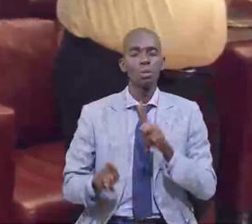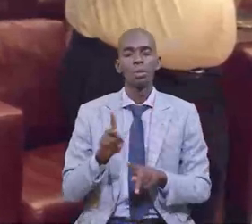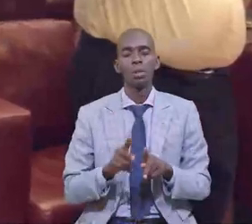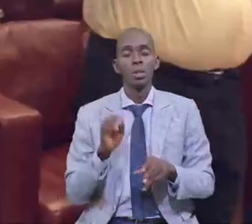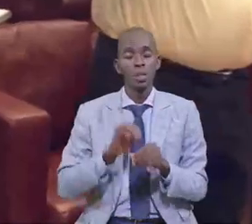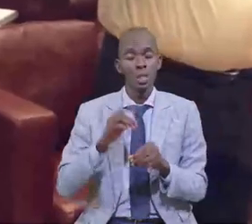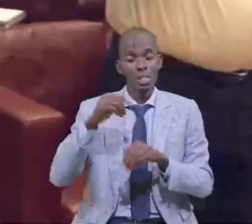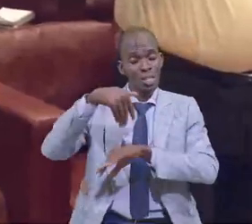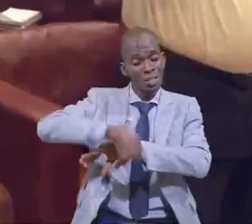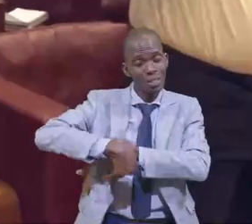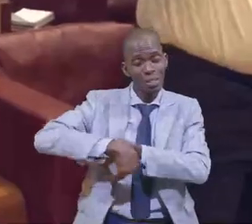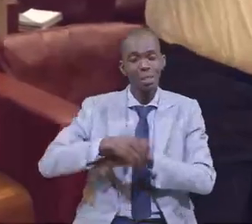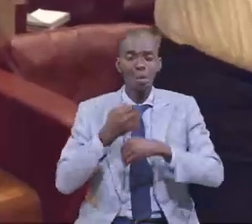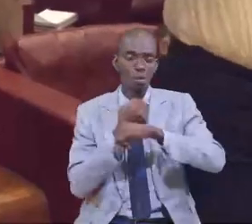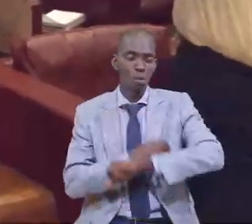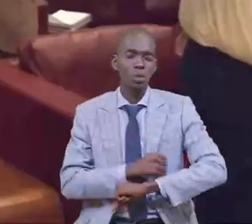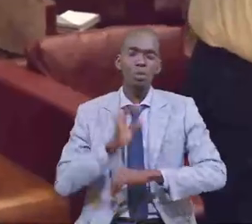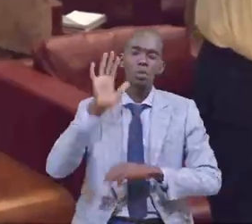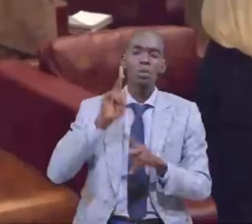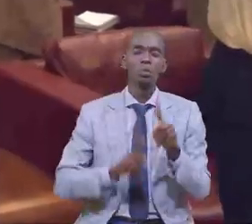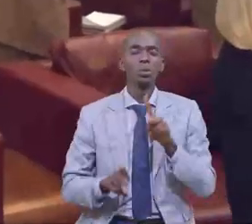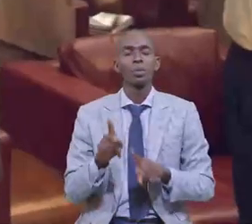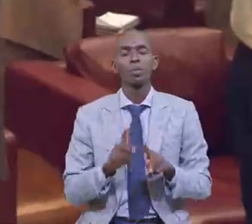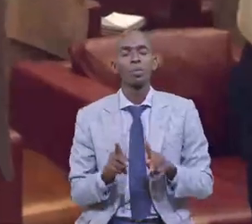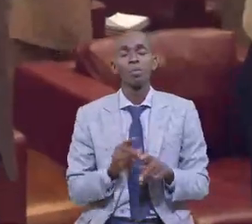peuple. La nuit, protège ton peuple.